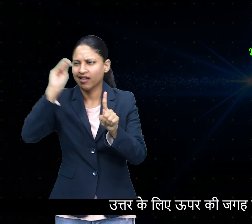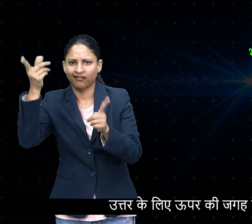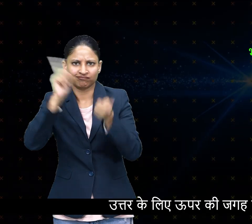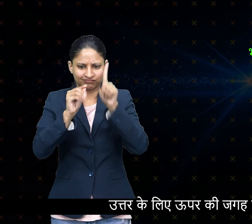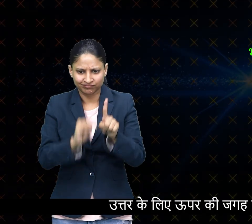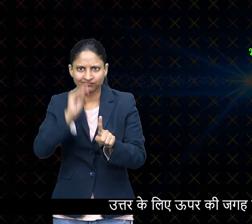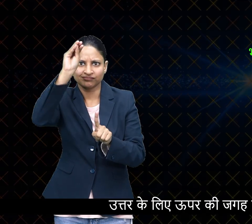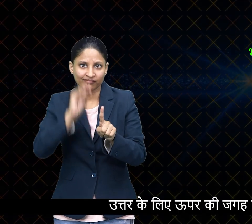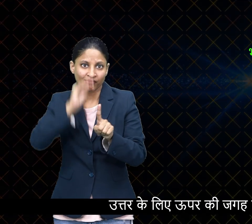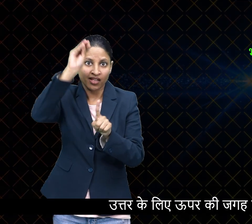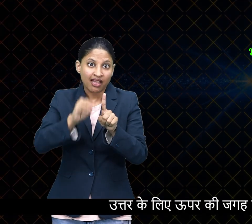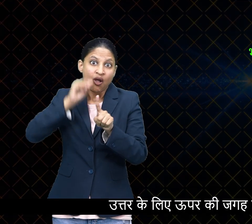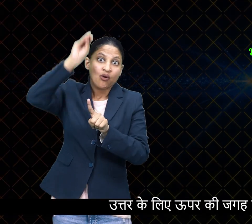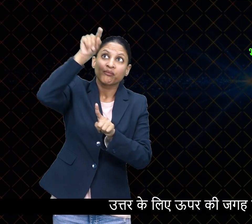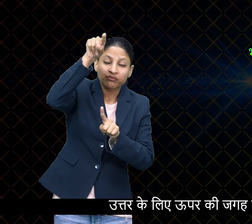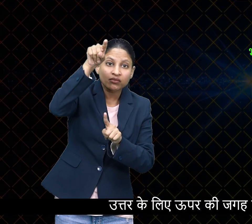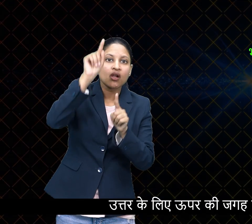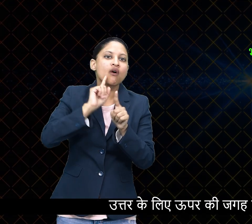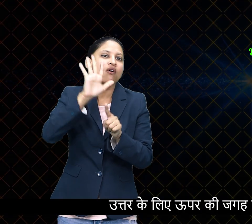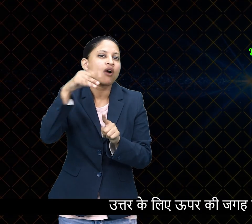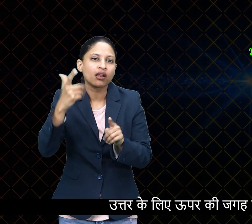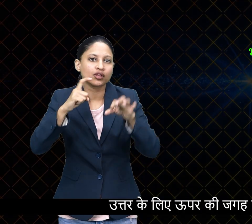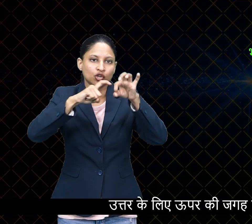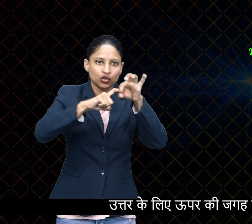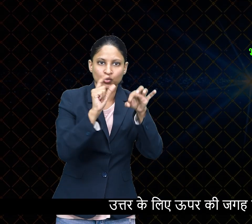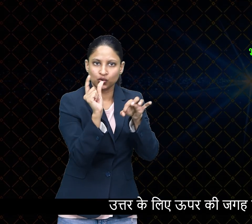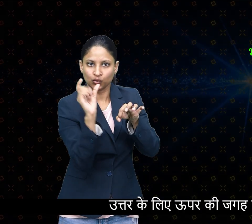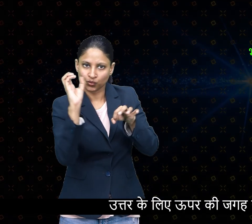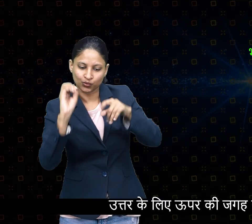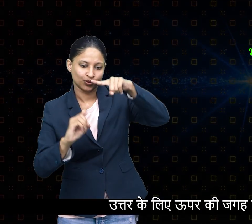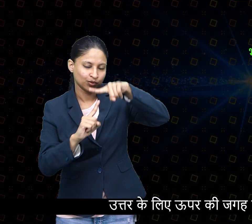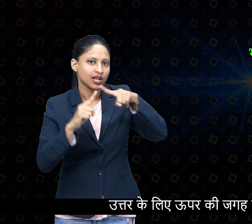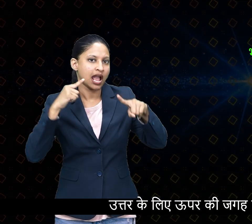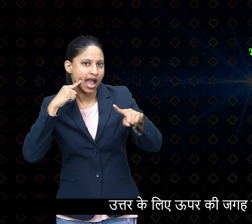उत्तर के लिए ऊपर की जगह छोड़ दे, वह भागफल क्वेश्चन होगा।